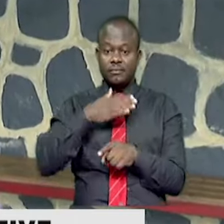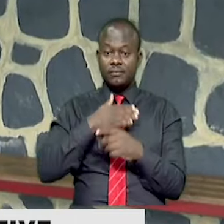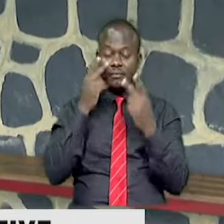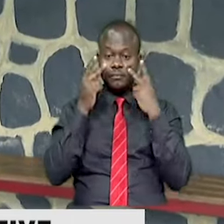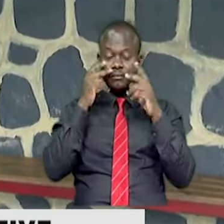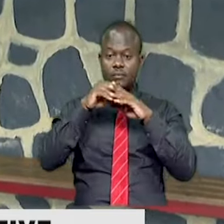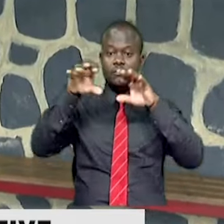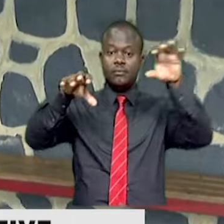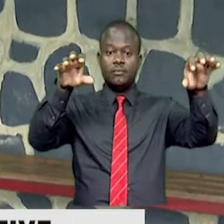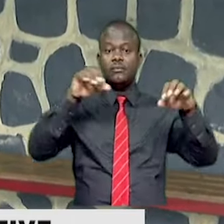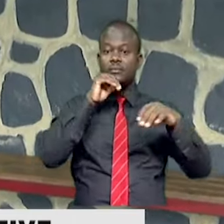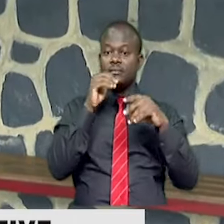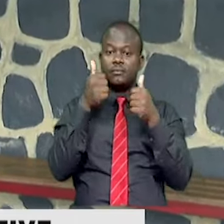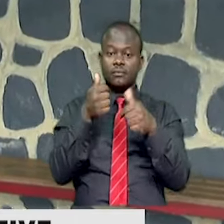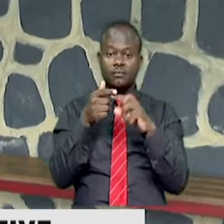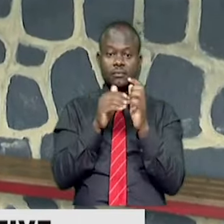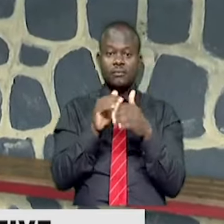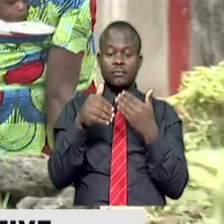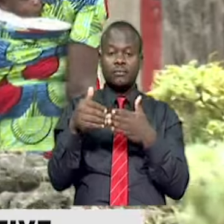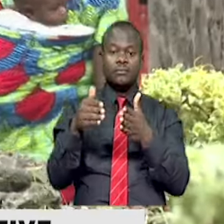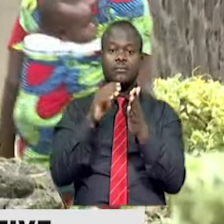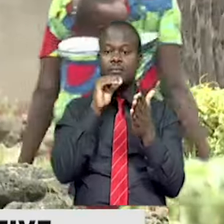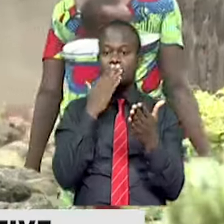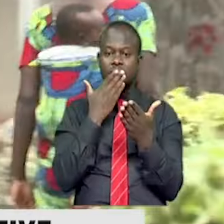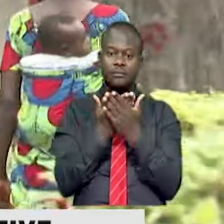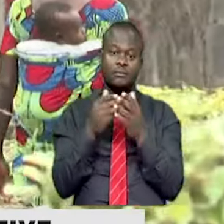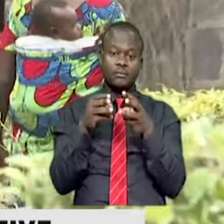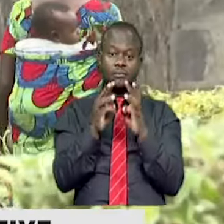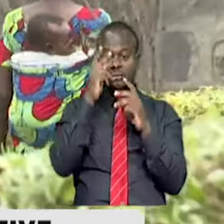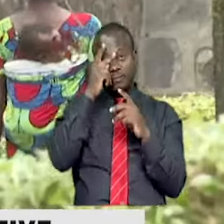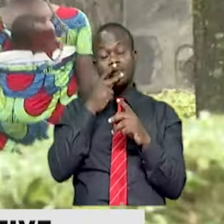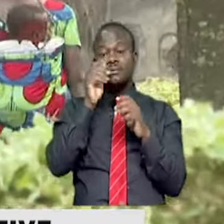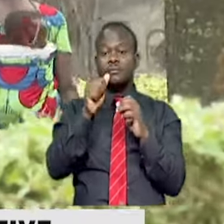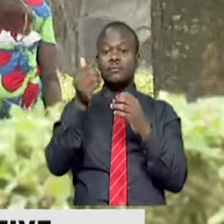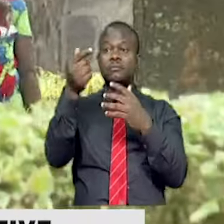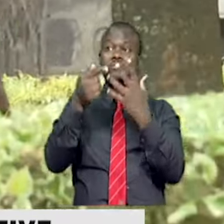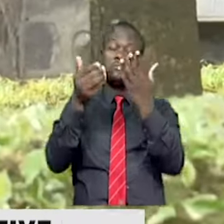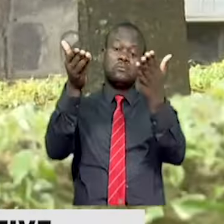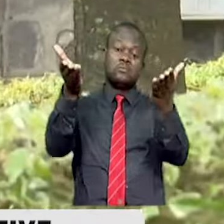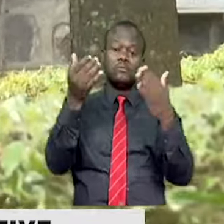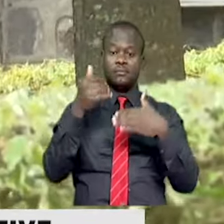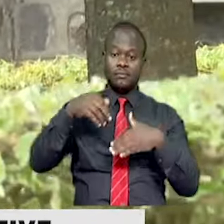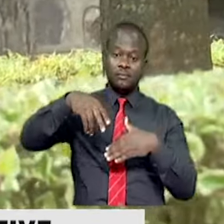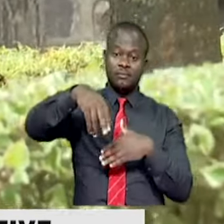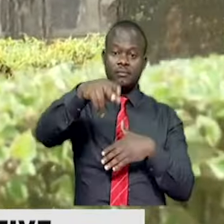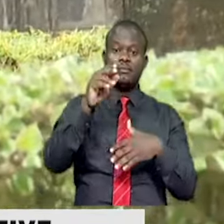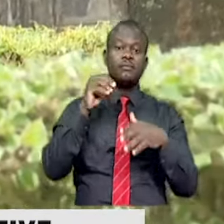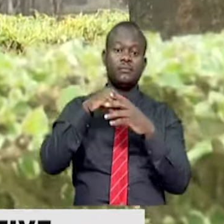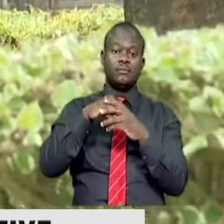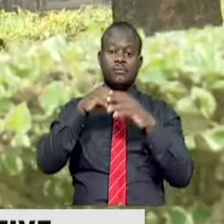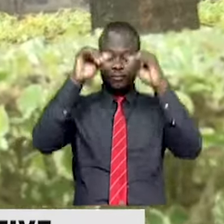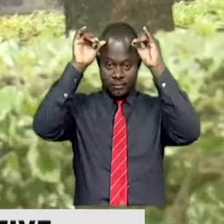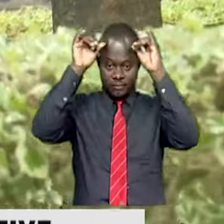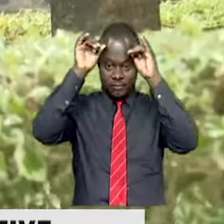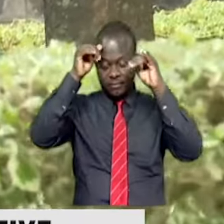hino hararangaye kandi agumayira ntugakwiye hari uko umubyeyi wenda bari nka hariya igihe ari kugenda yabahura iyo nka yabo